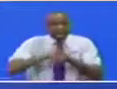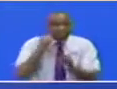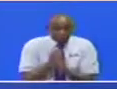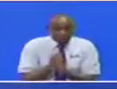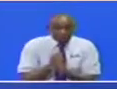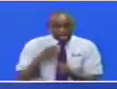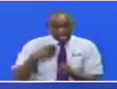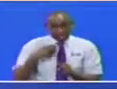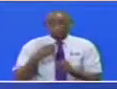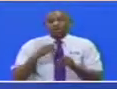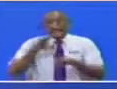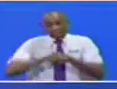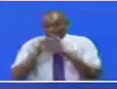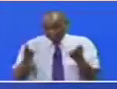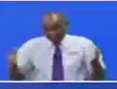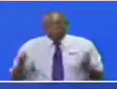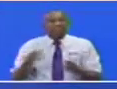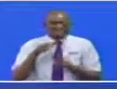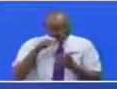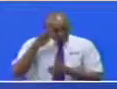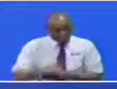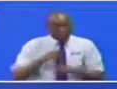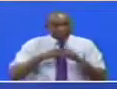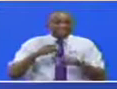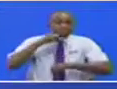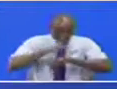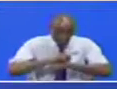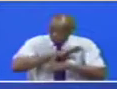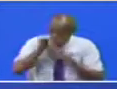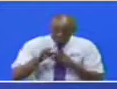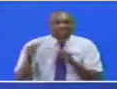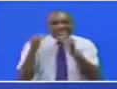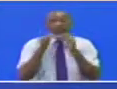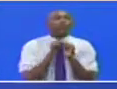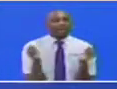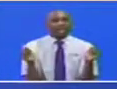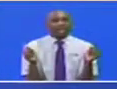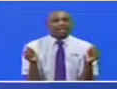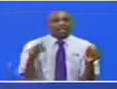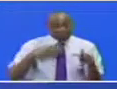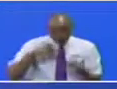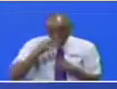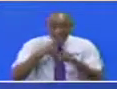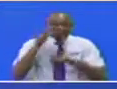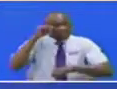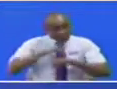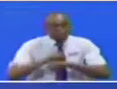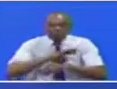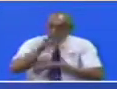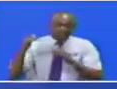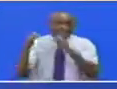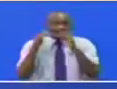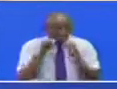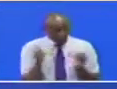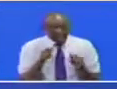kwa kurithi inaregea chini. Lakini mambo ya kuenda shule kila mtu aende ni sawa. Kila mtu aende secondary school ni